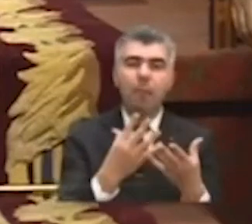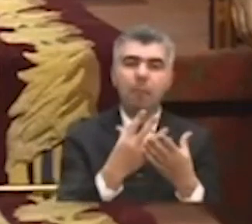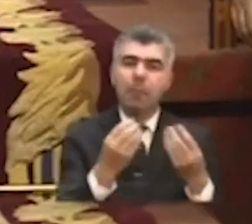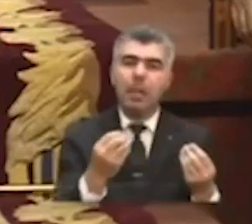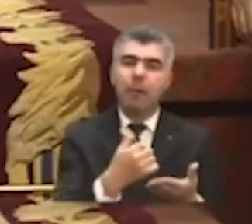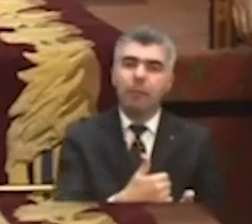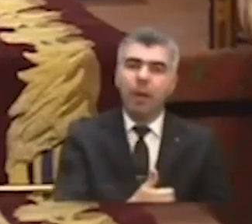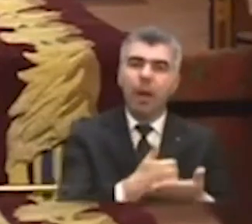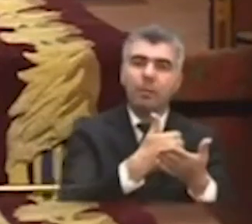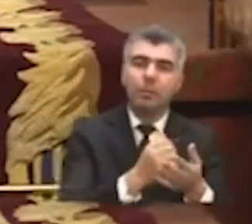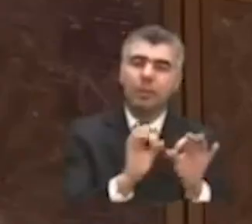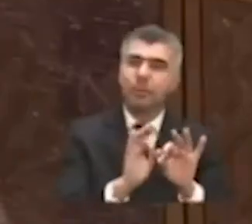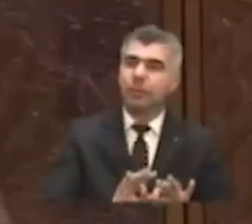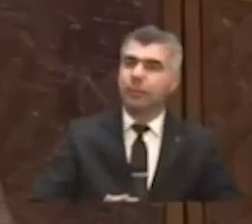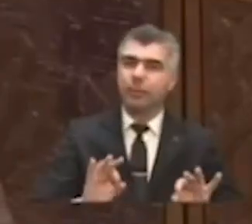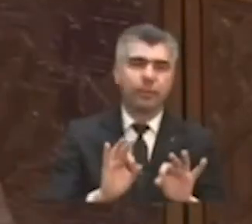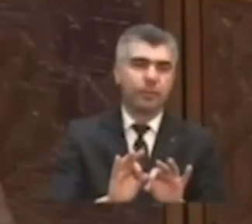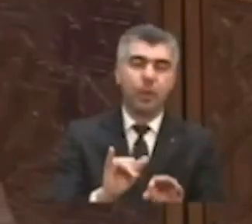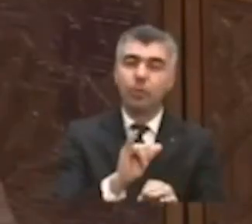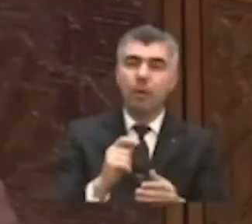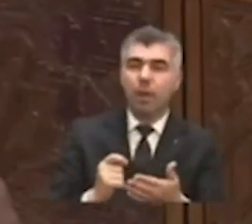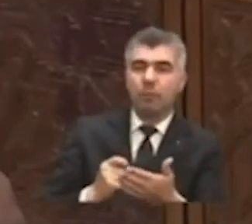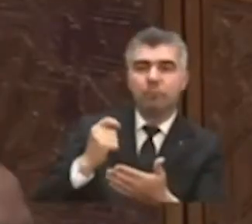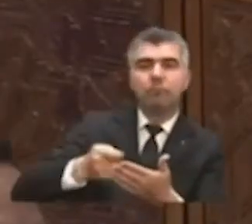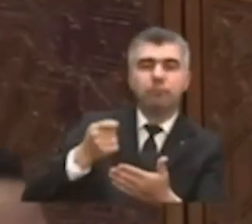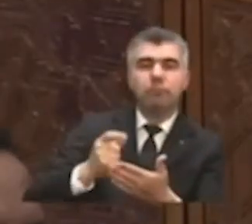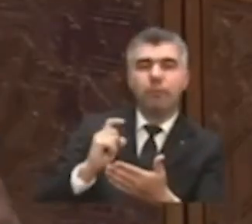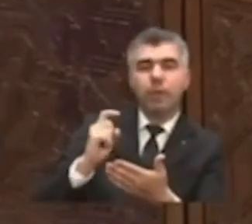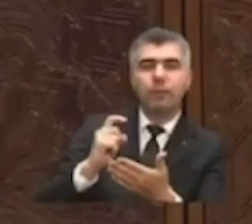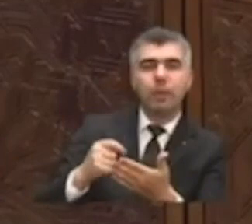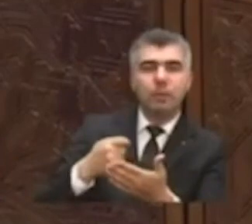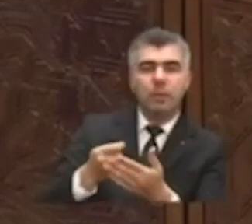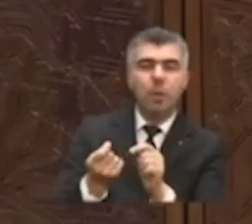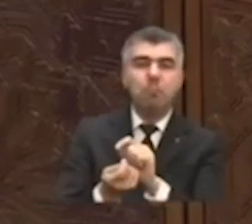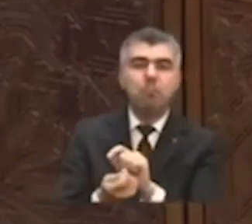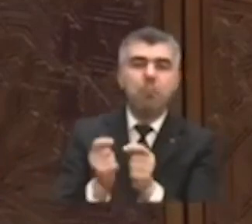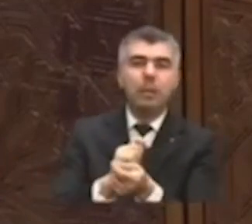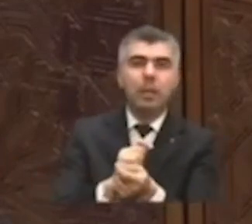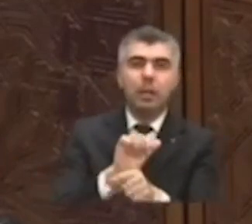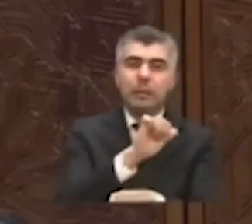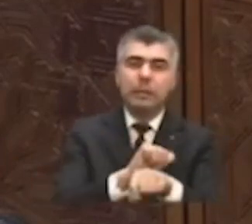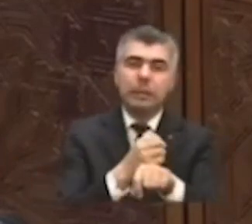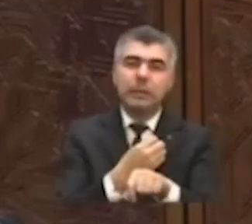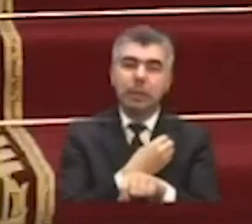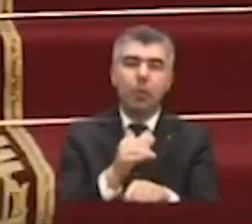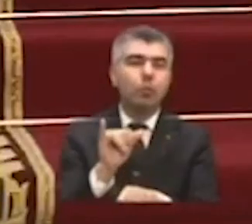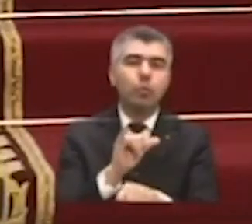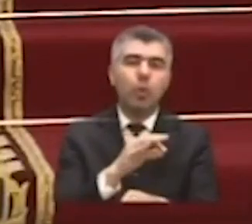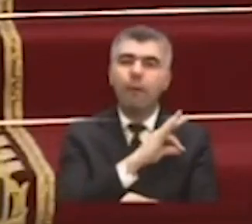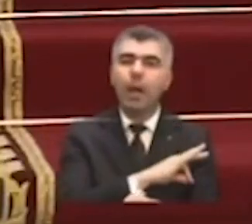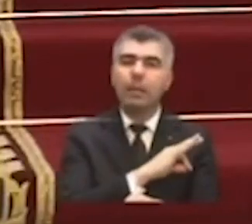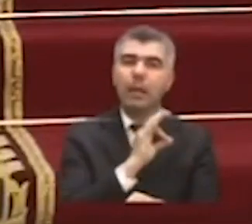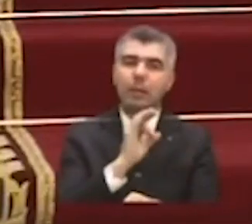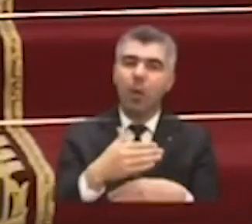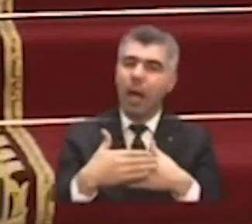الخدمات، لانهم ما قدروش يديروا الواجبات باش يتحولوا لهذا النظام ديال التامين الاجباري. شنو غديروا الفائده ديالهم